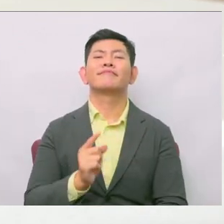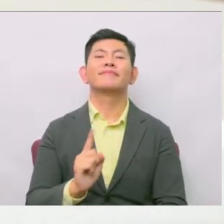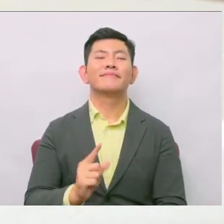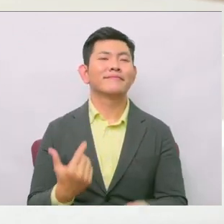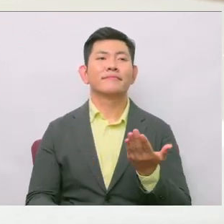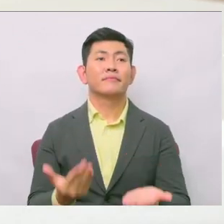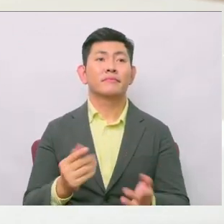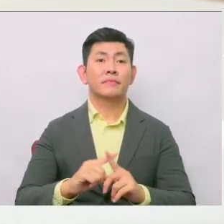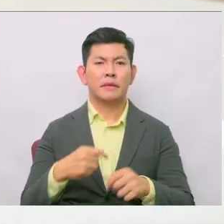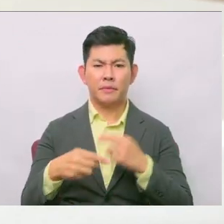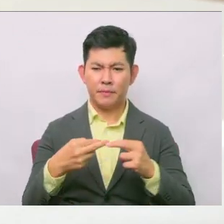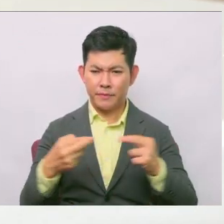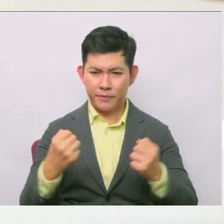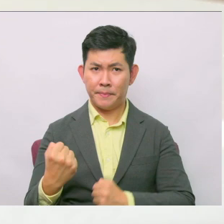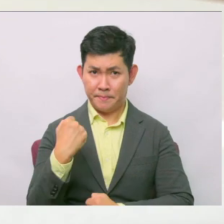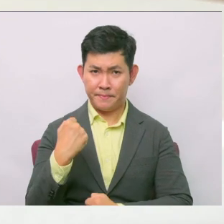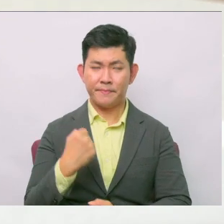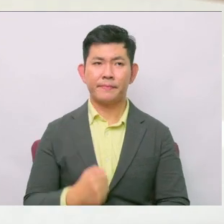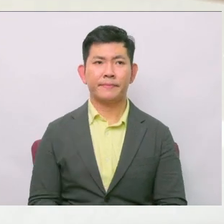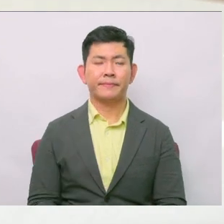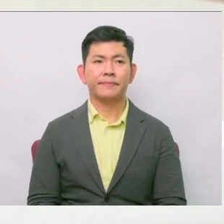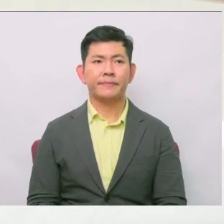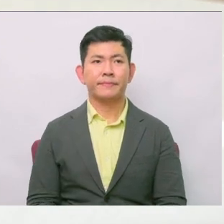ให้มันแน่นๆนะคะ